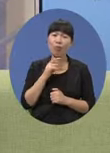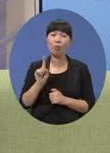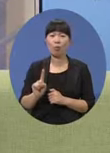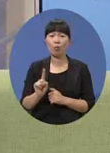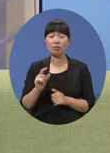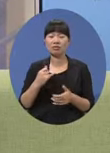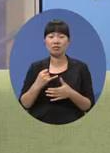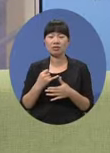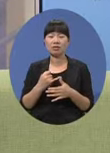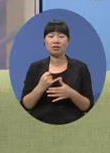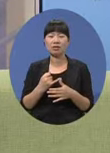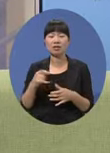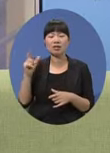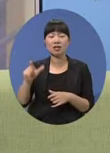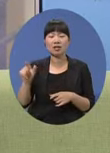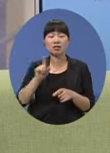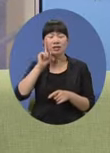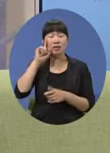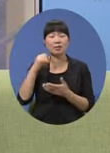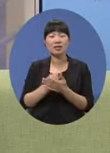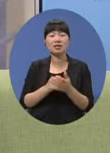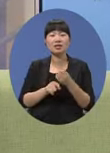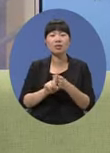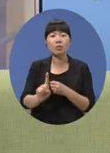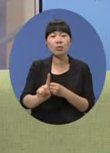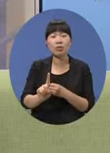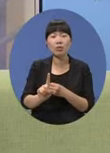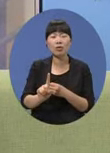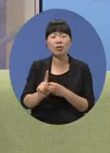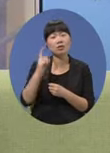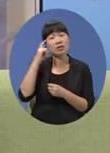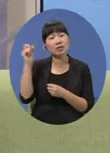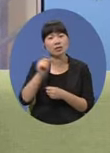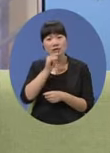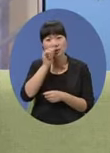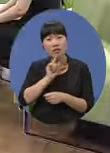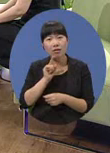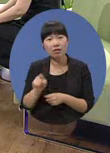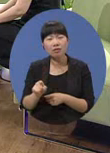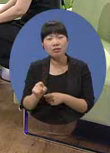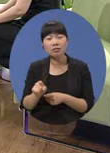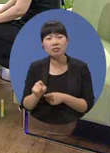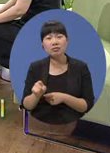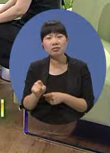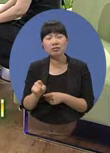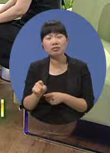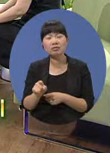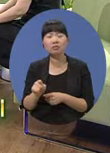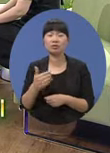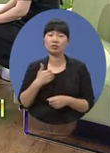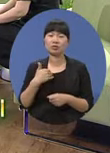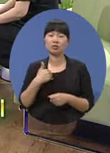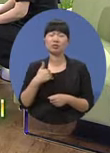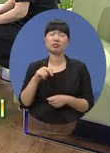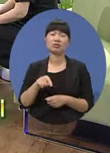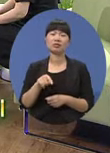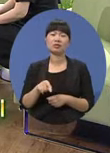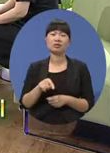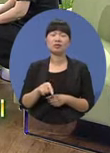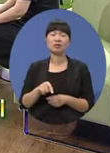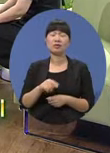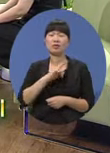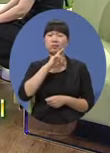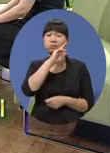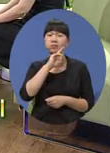서영이가 특히나 이렇게 강한 스트레스를 받는 이유가 좀 있을 거라고 생각하세요, 어머니께서는? 좀 유별나다고 저도 생각하십니까?